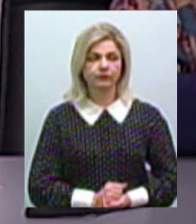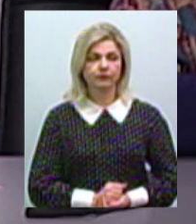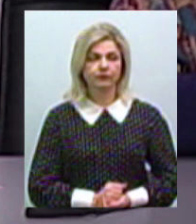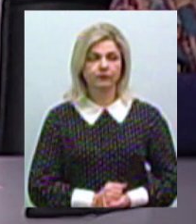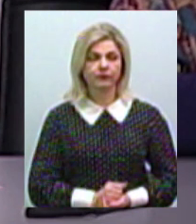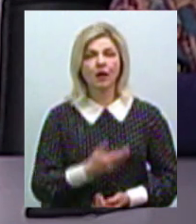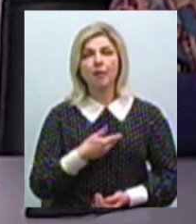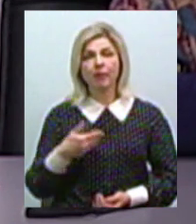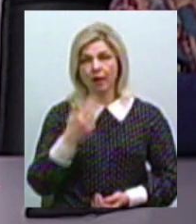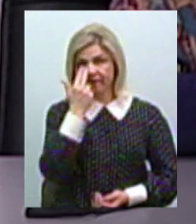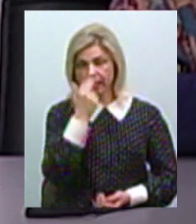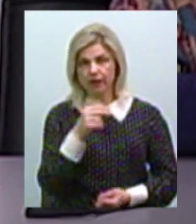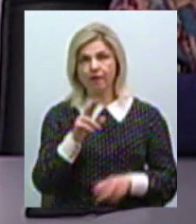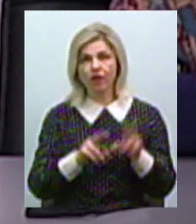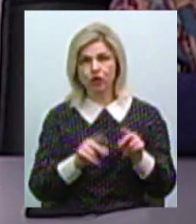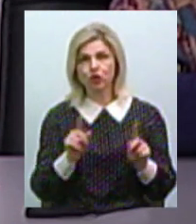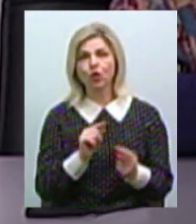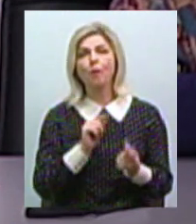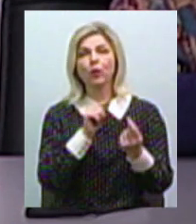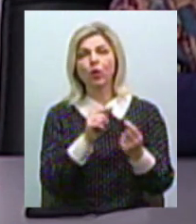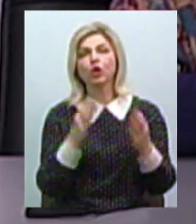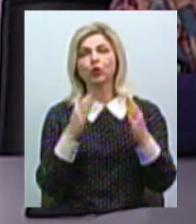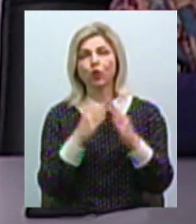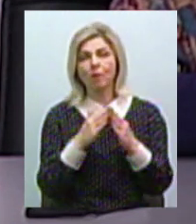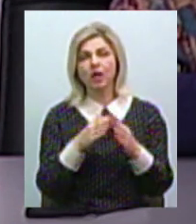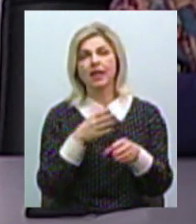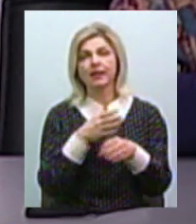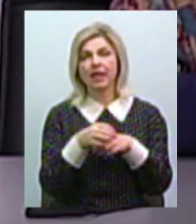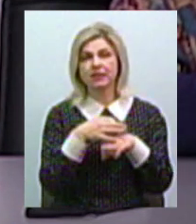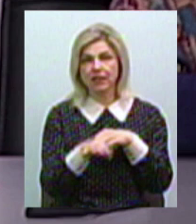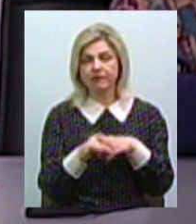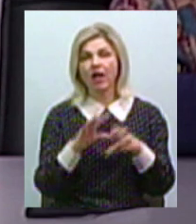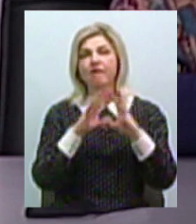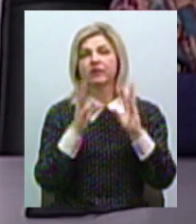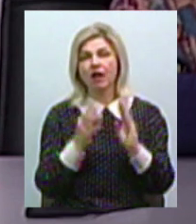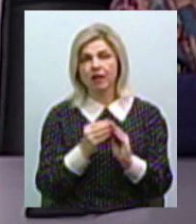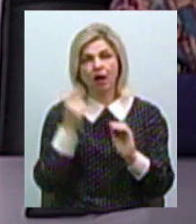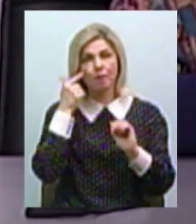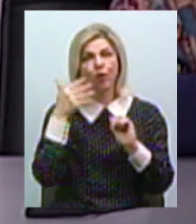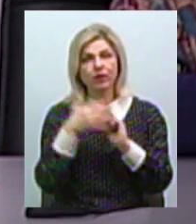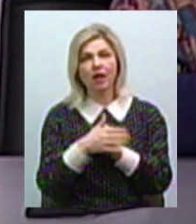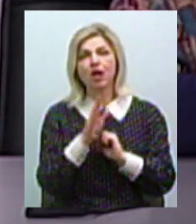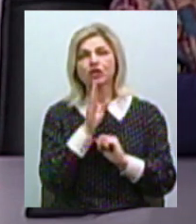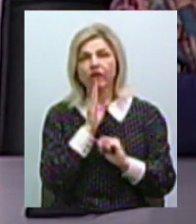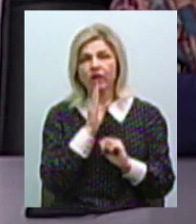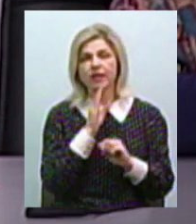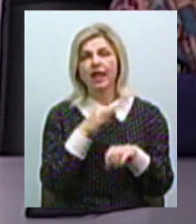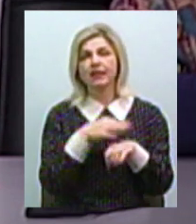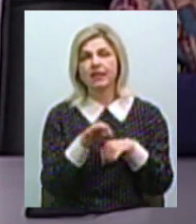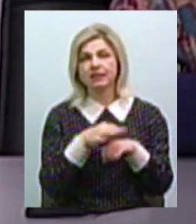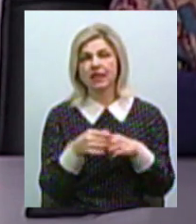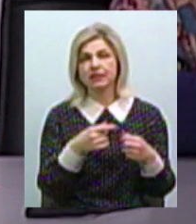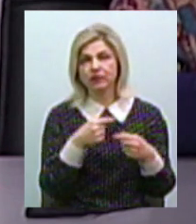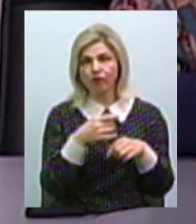Ми звикли вважати, що протидія домашньому насильству і взагалі поняття як гендерно зумовлене насильство